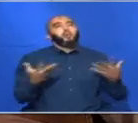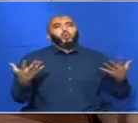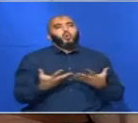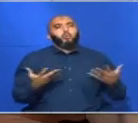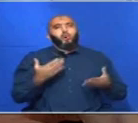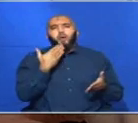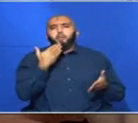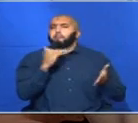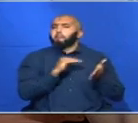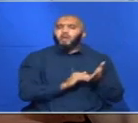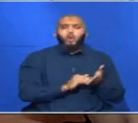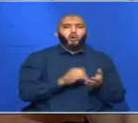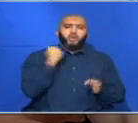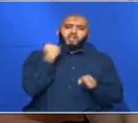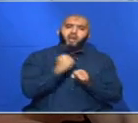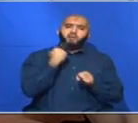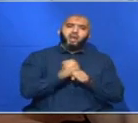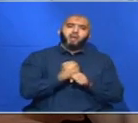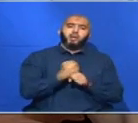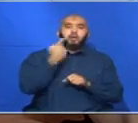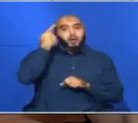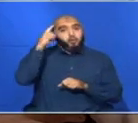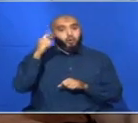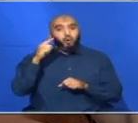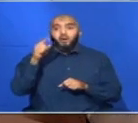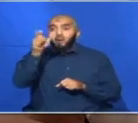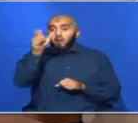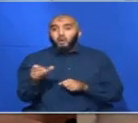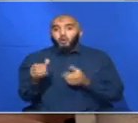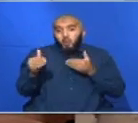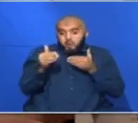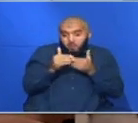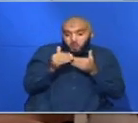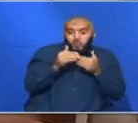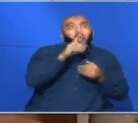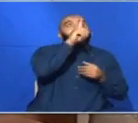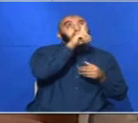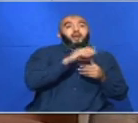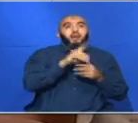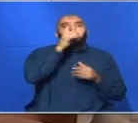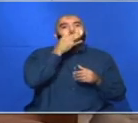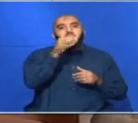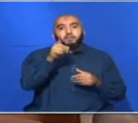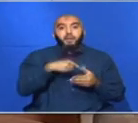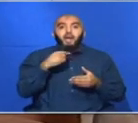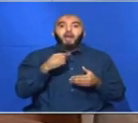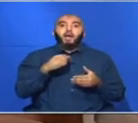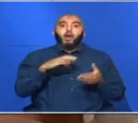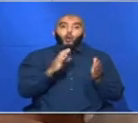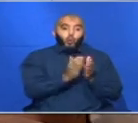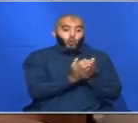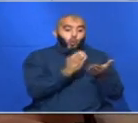طاعه يمكن ان يتقرب بها الانسان اليه قال بكلامي يا احمى